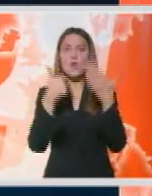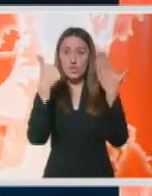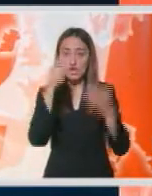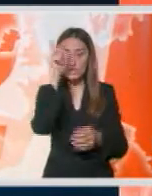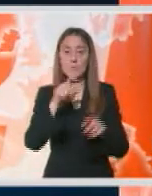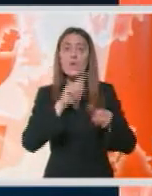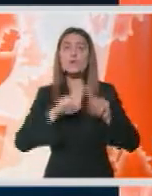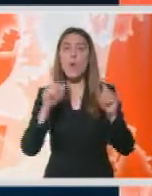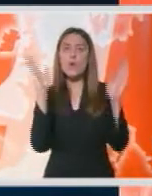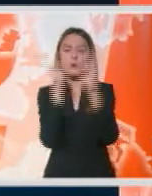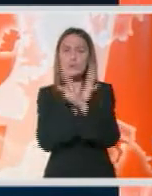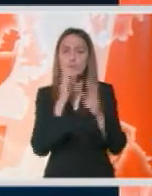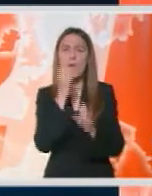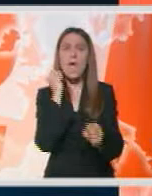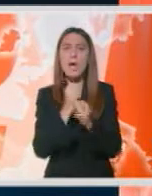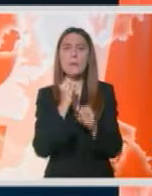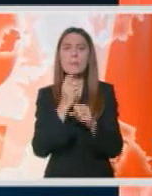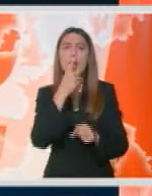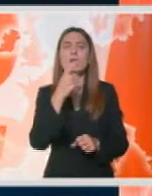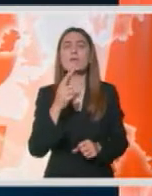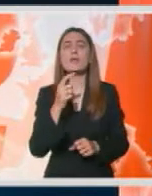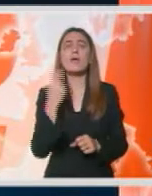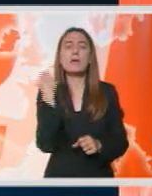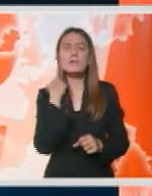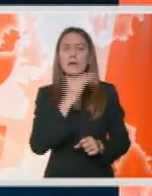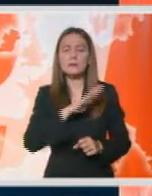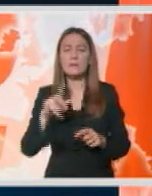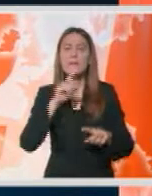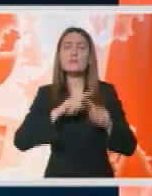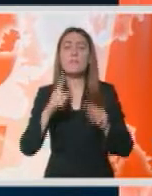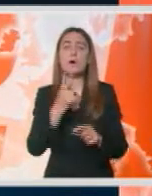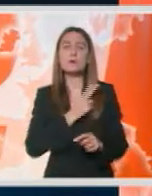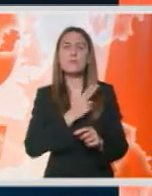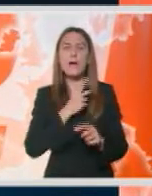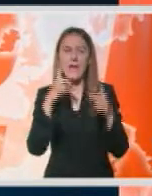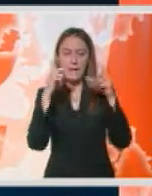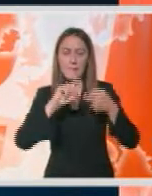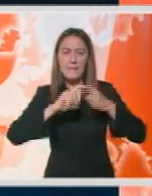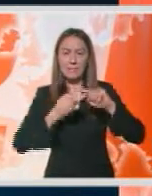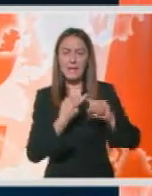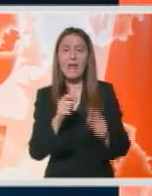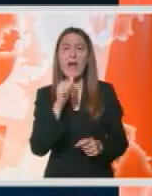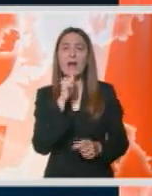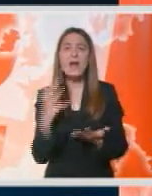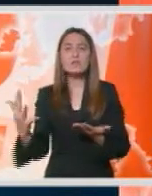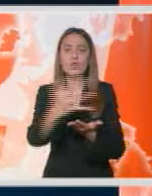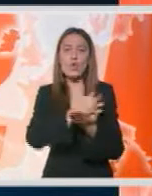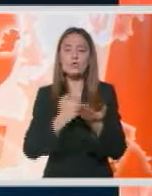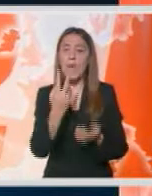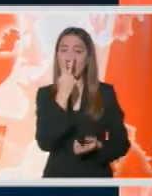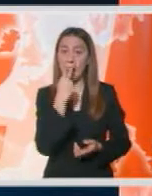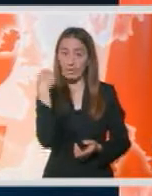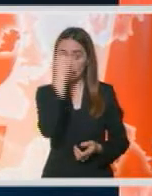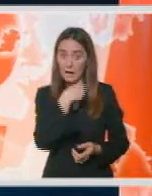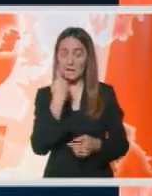osoba zbog sumnje da su se bavile pedofilijom, odnosno zbog posjedovanja pornografskog materijala i iskorišćavanja